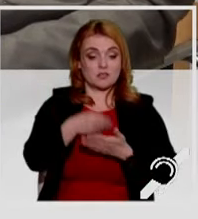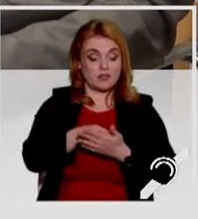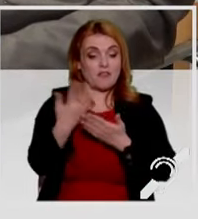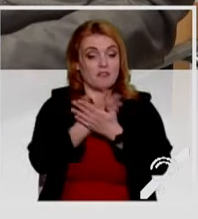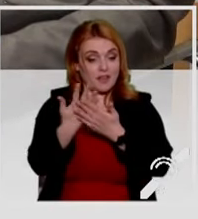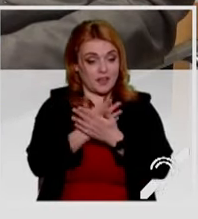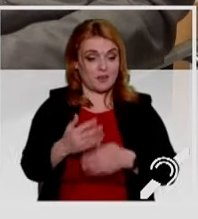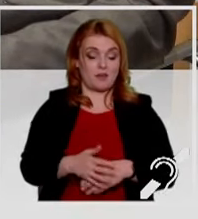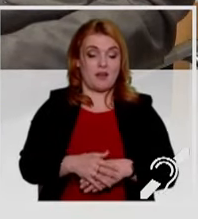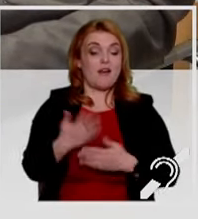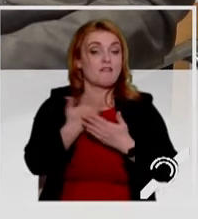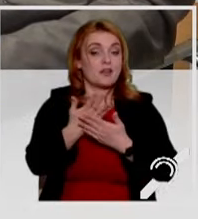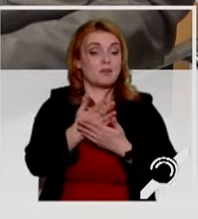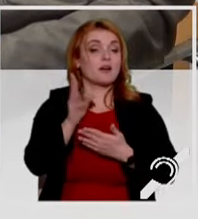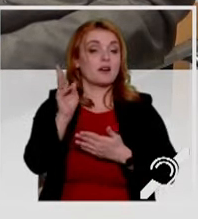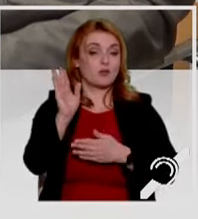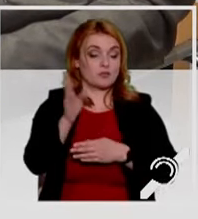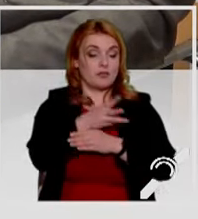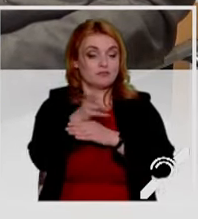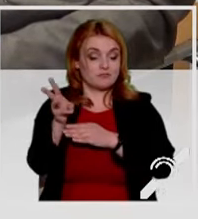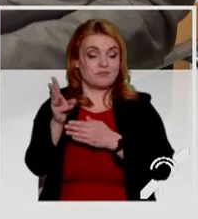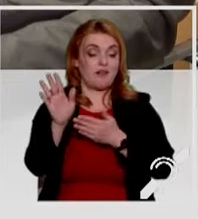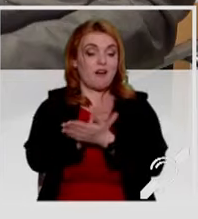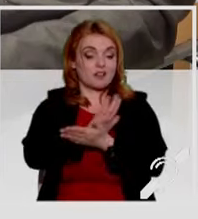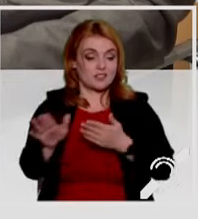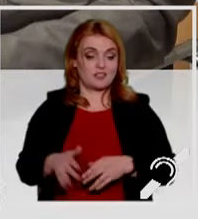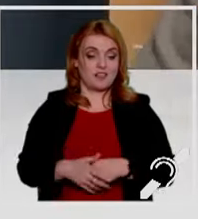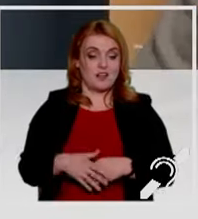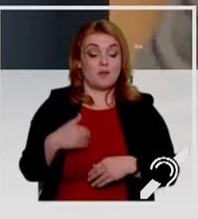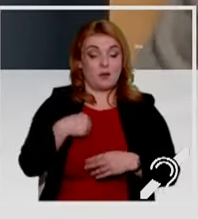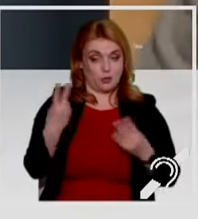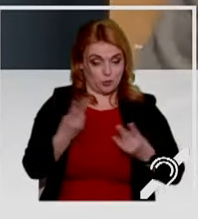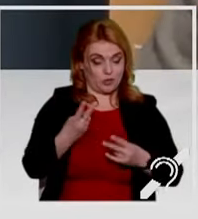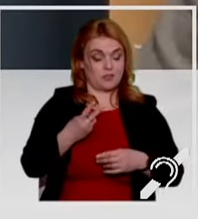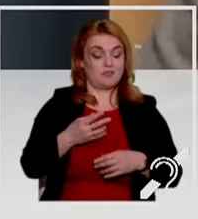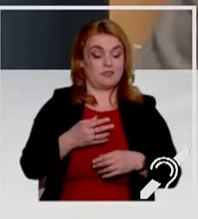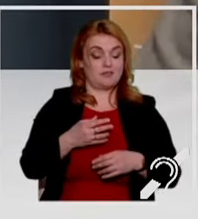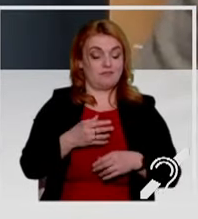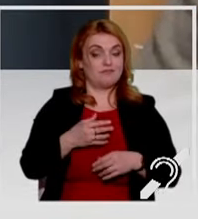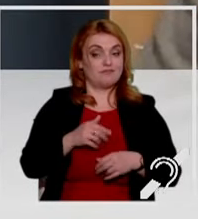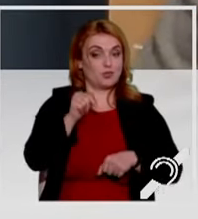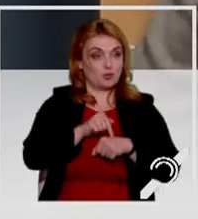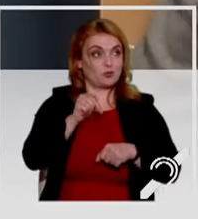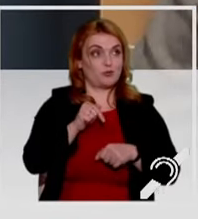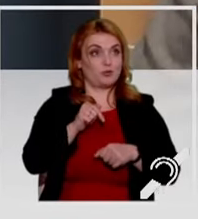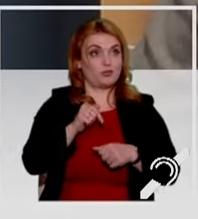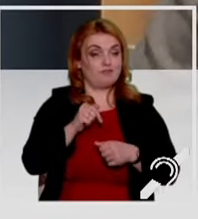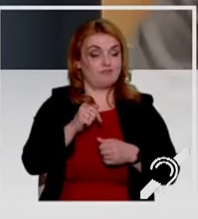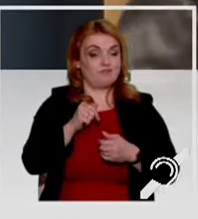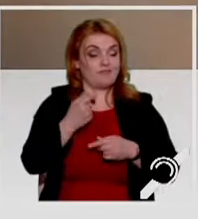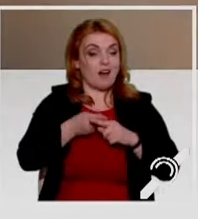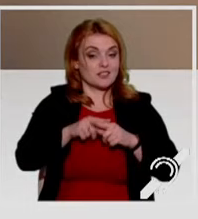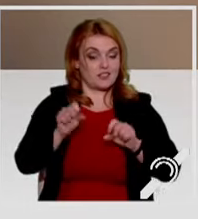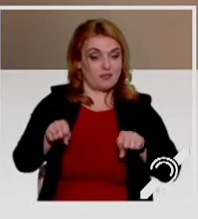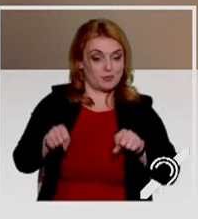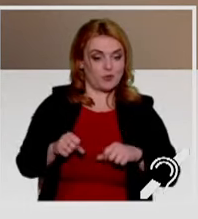calitate și nu trebuie să-l lipsim de această posibilitate. Suntem europeni, avem sensibilitatea europeană,